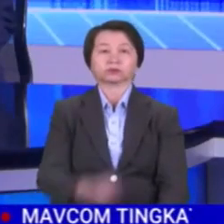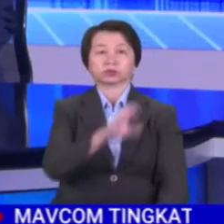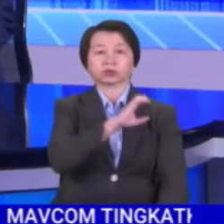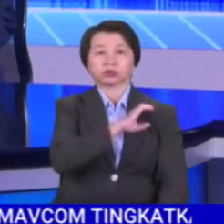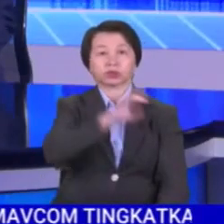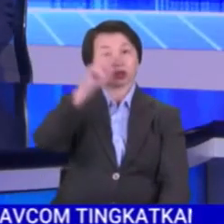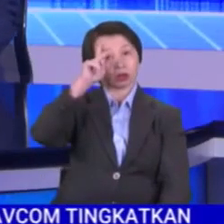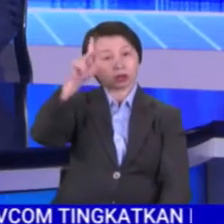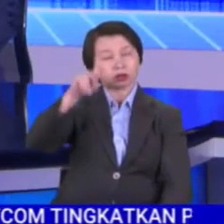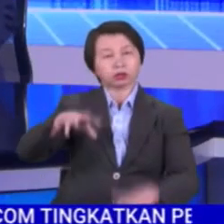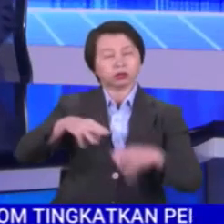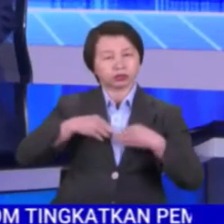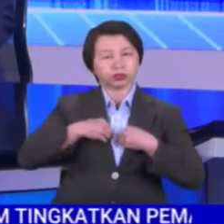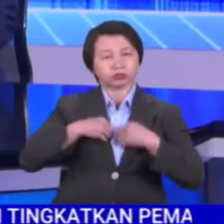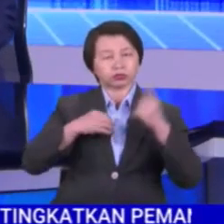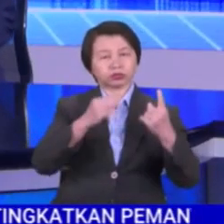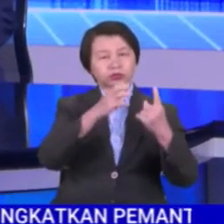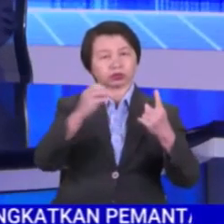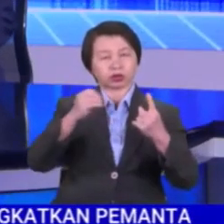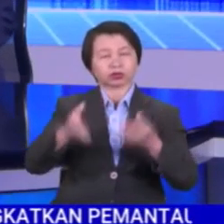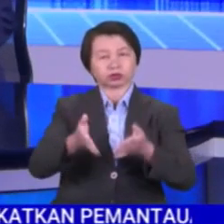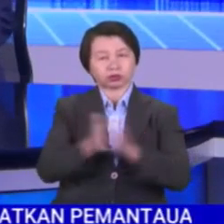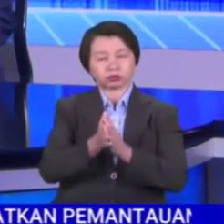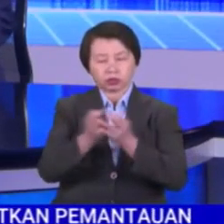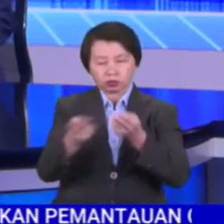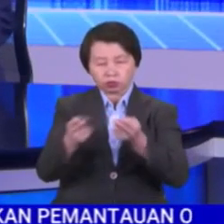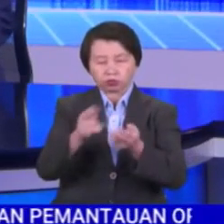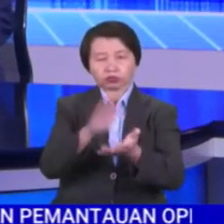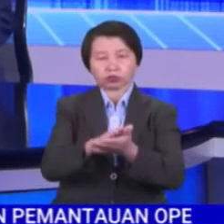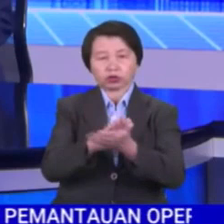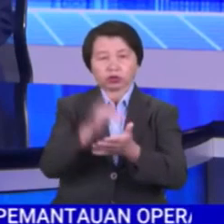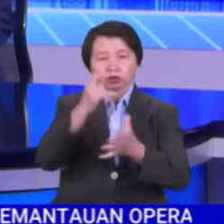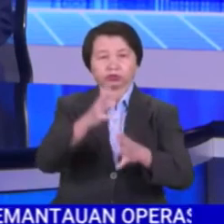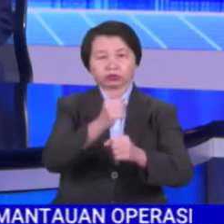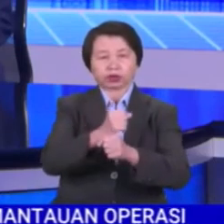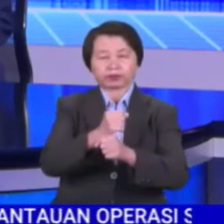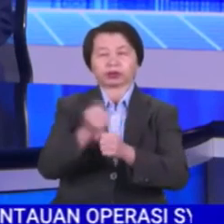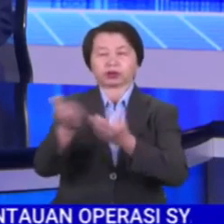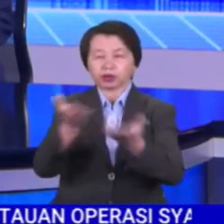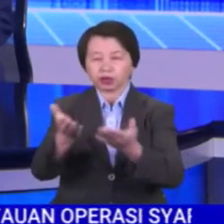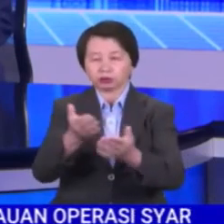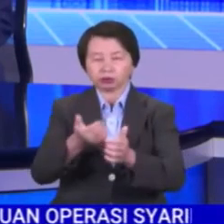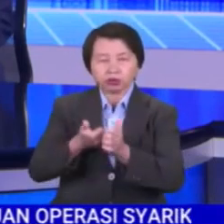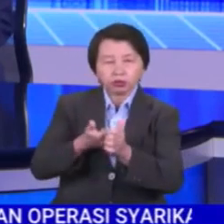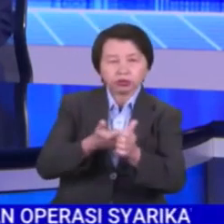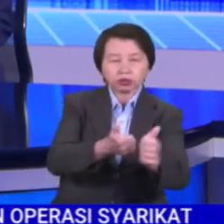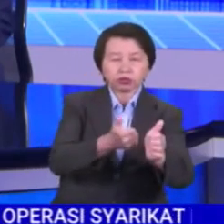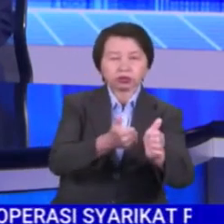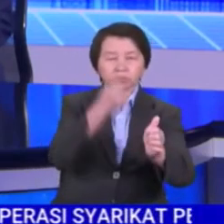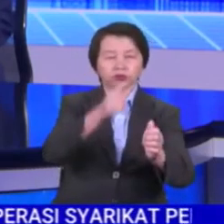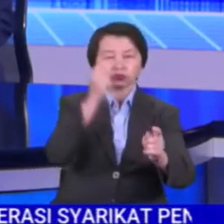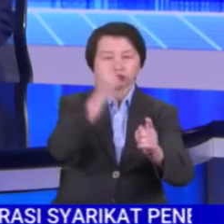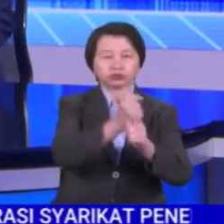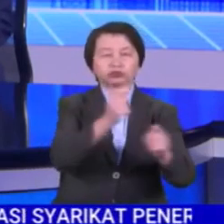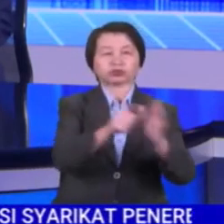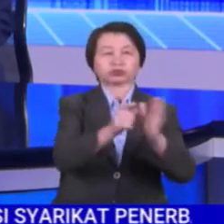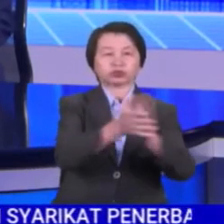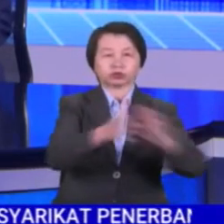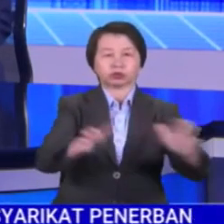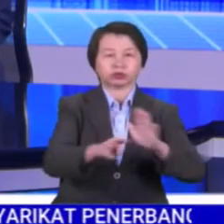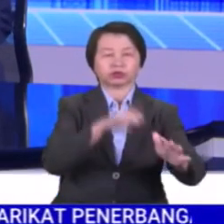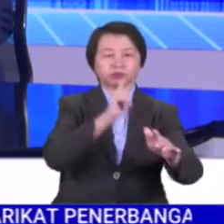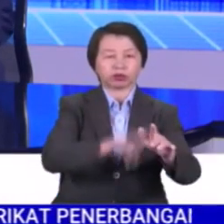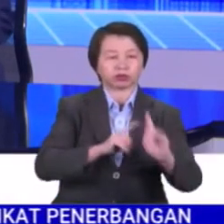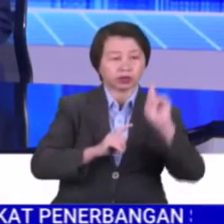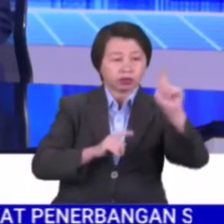Polis Kelantan menerima lebih 100 permohonan daripada pengurusan sekolah untuk mendapatkan khidmat pengawal pengiring bagi tujuan keselamatan